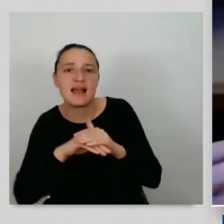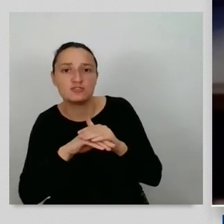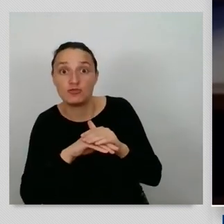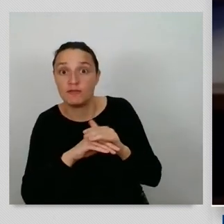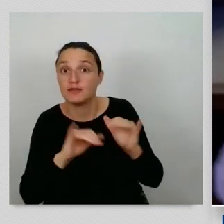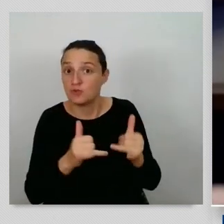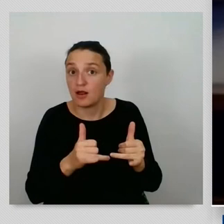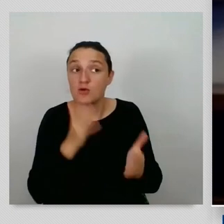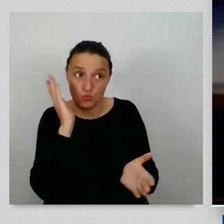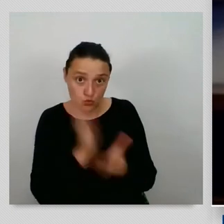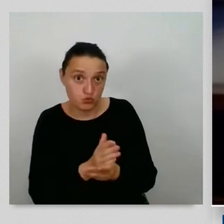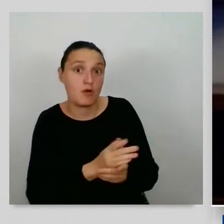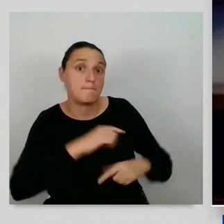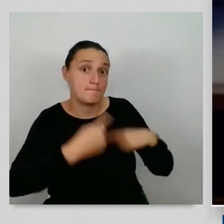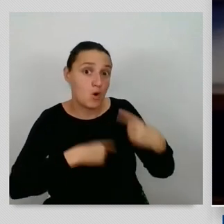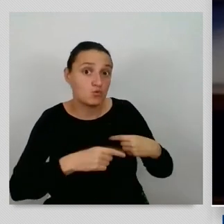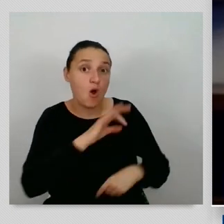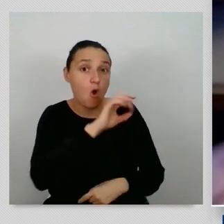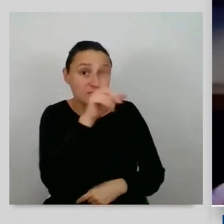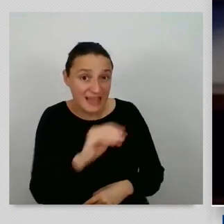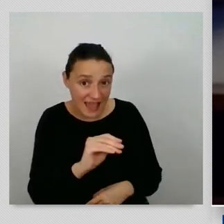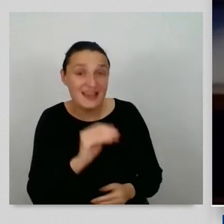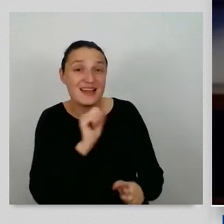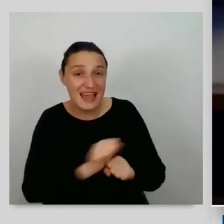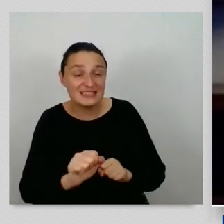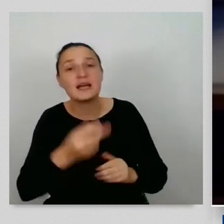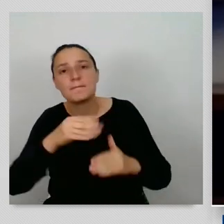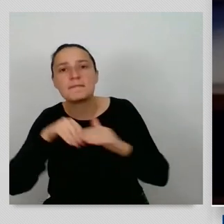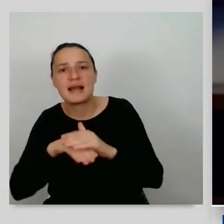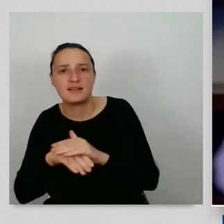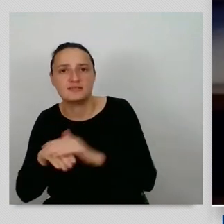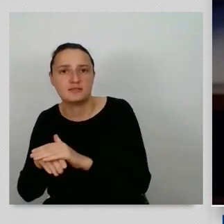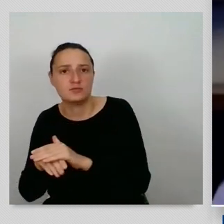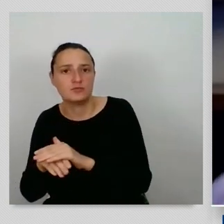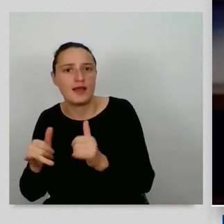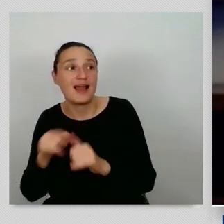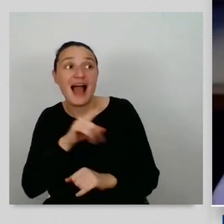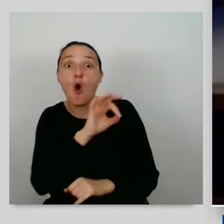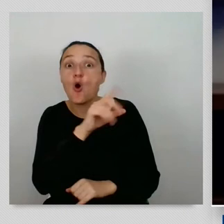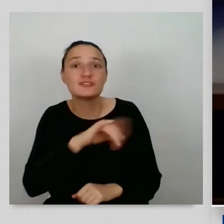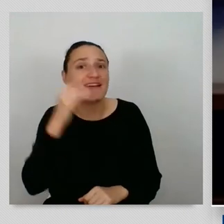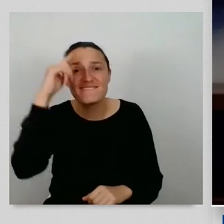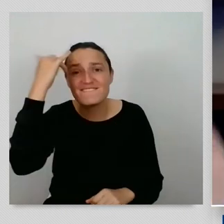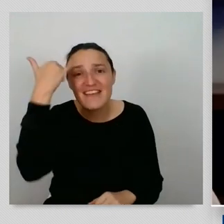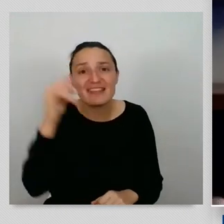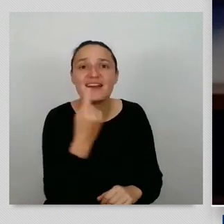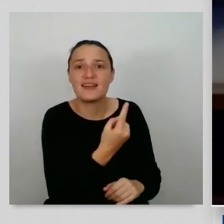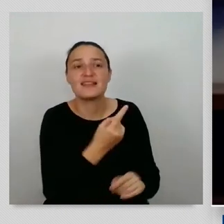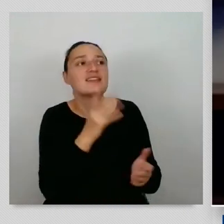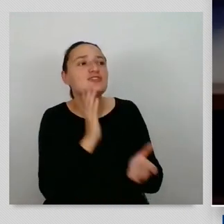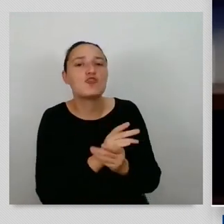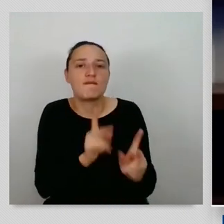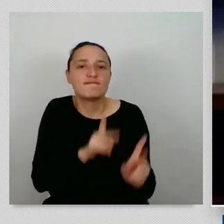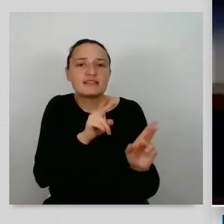energię uzyskiwaną z OZE, ponieważ ona ma jedną, jedyną wadę. Jest energią, która jest, nazwijmy to, fazową.